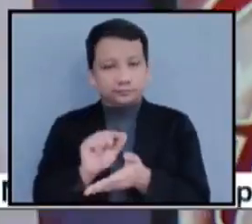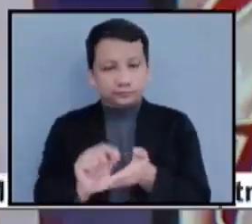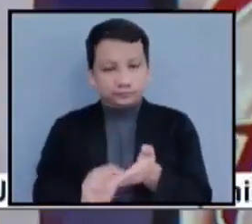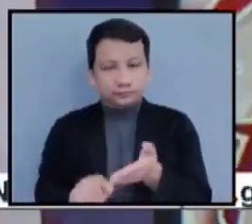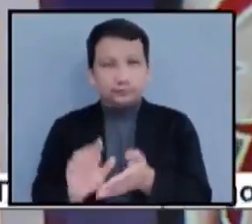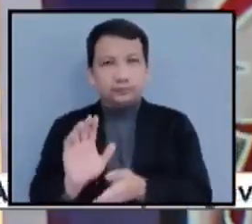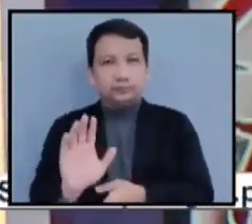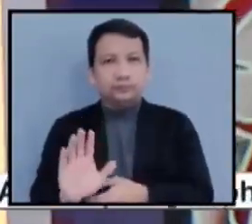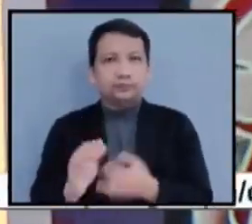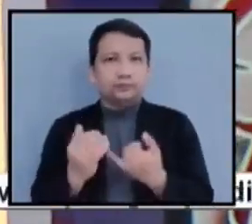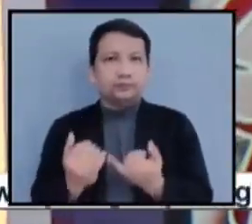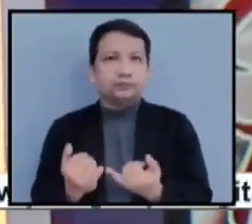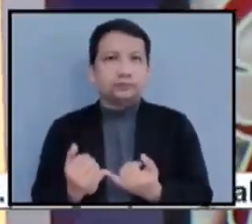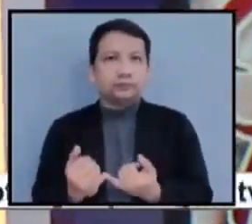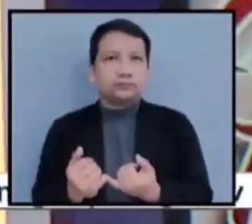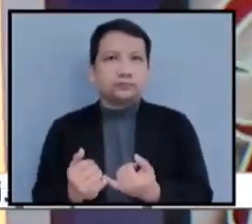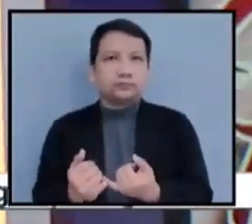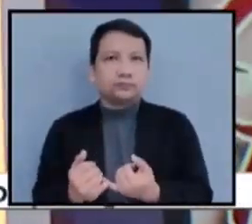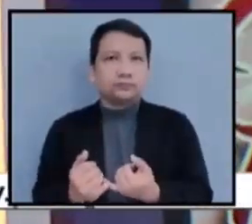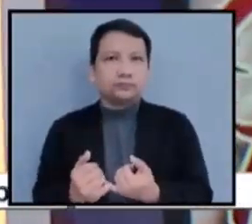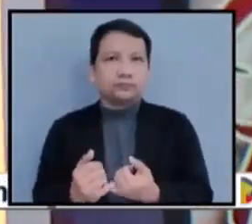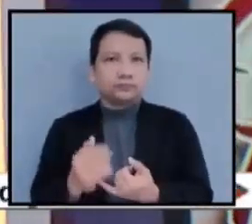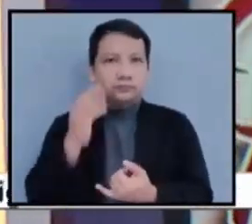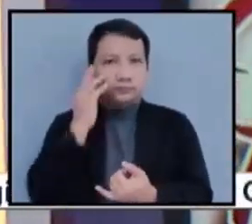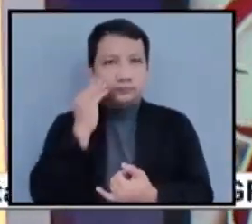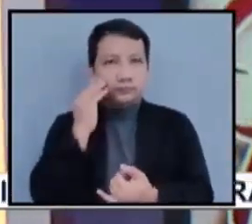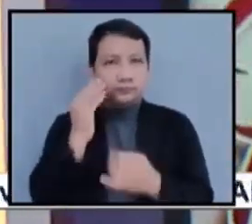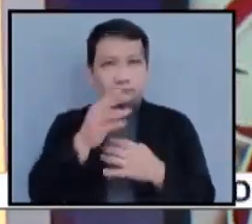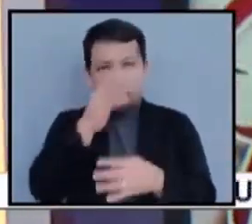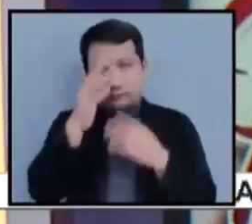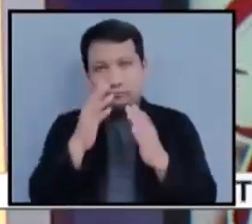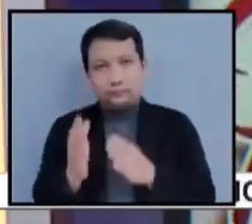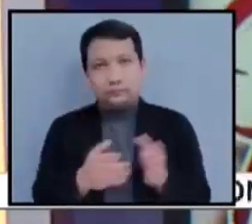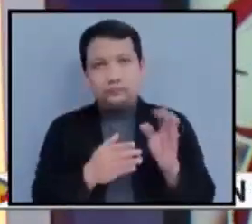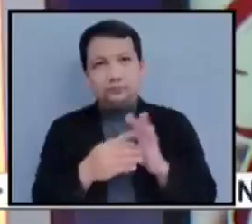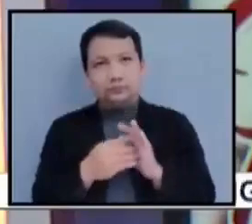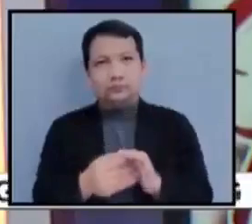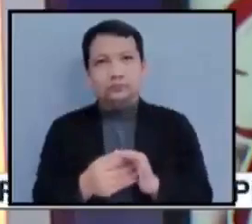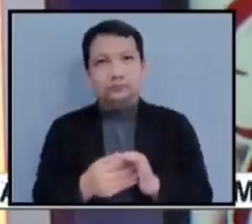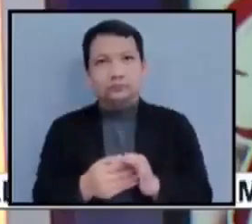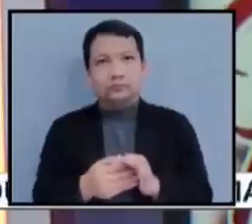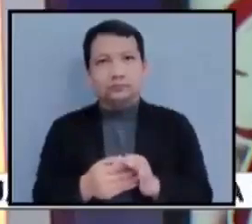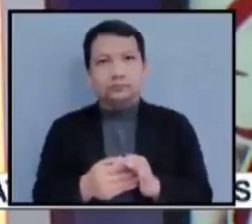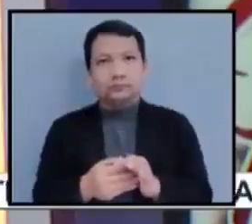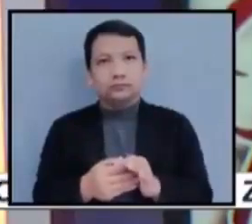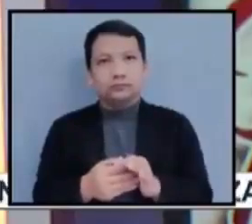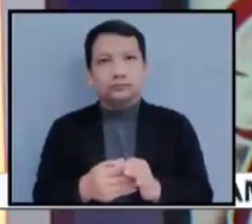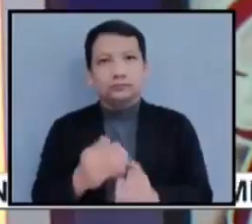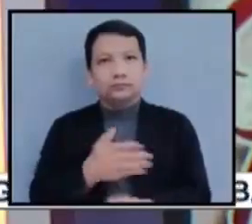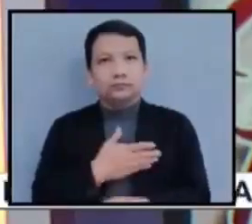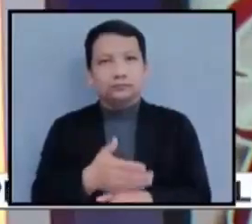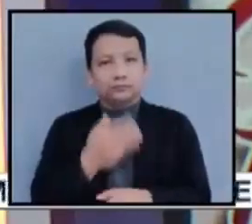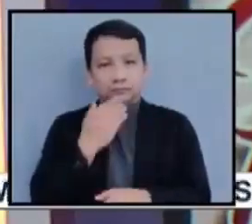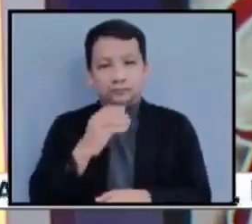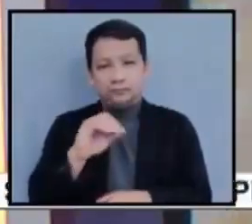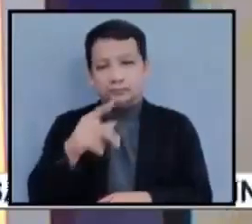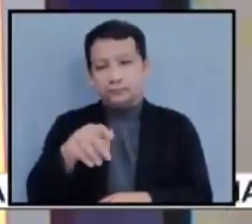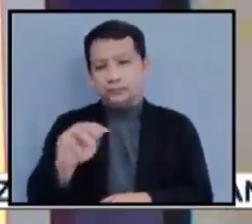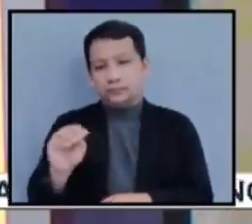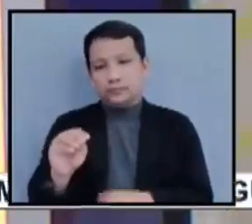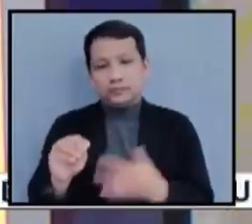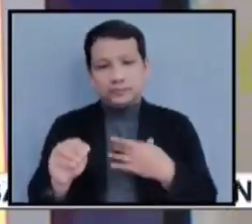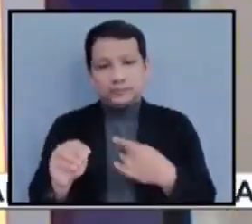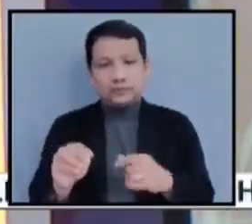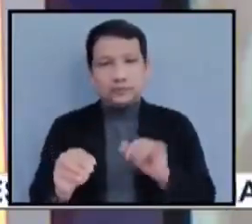ngayon po, hindi pa po ako nagko-compose ng kanta, but I'm planning po. Then, I love singing OPM songs po. And oh, okay. I usually